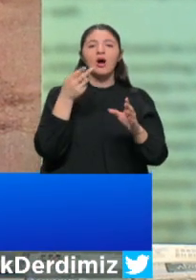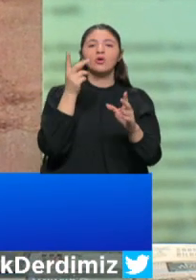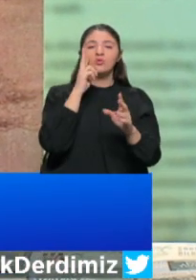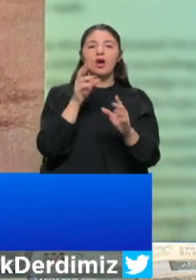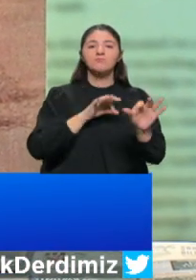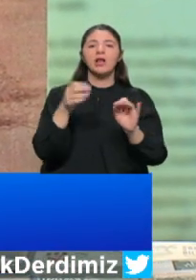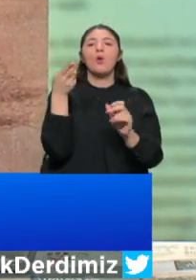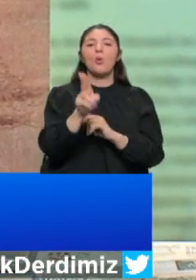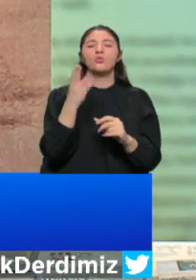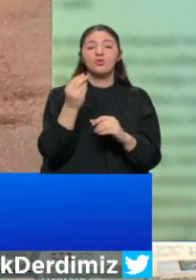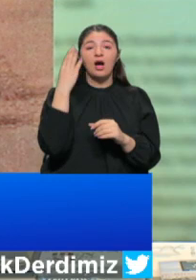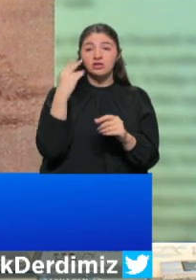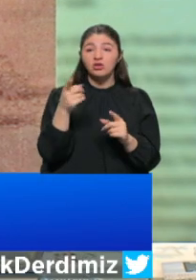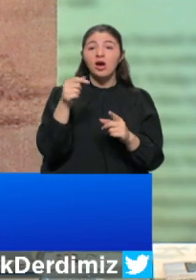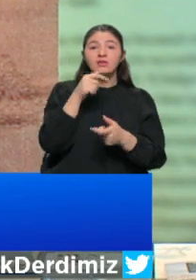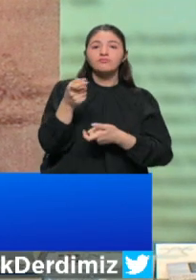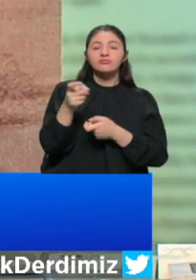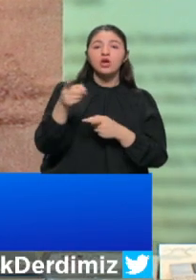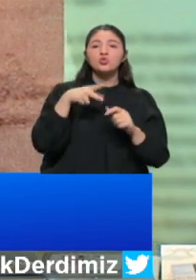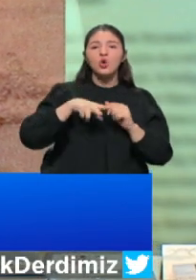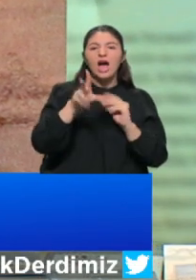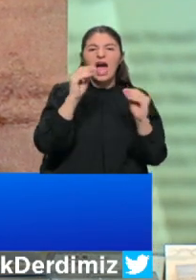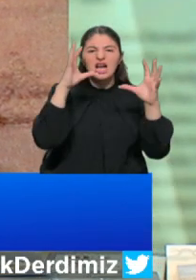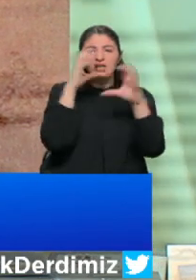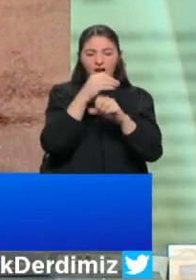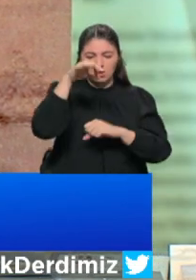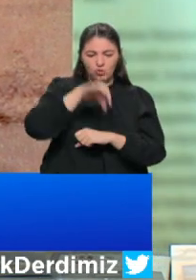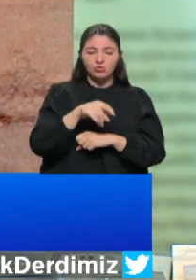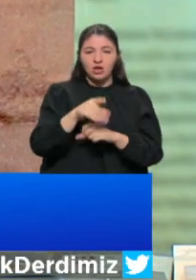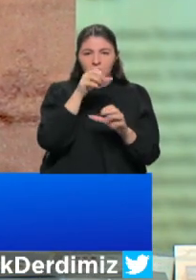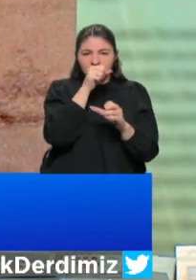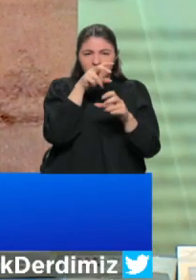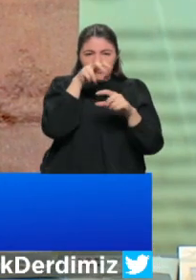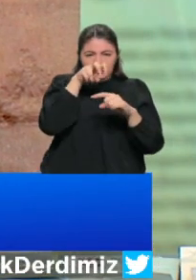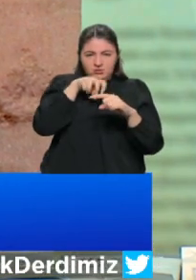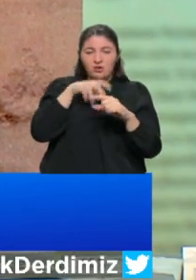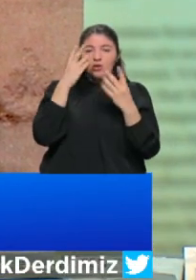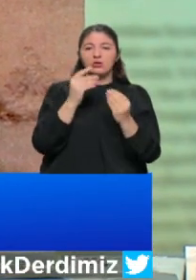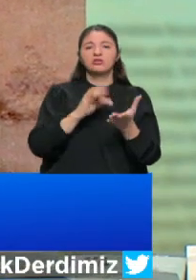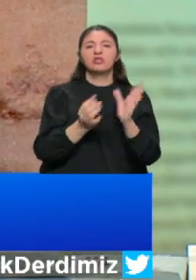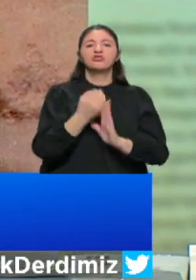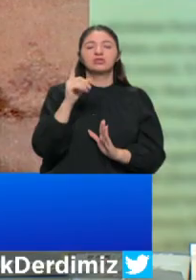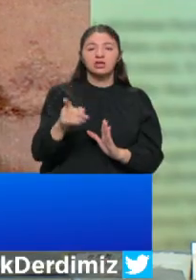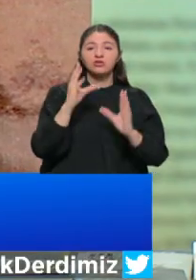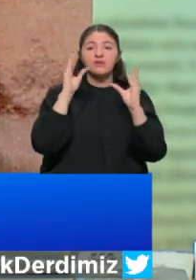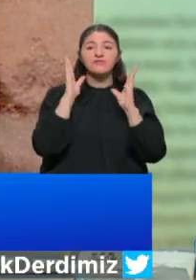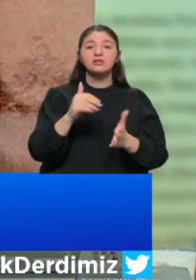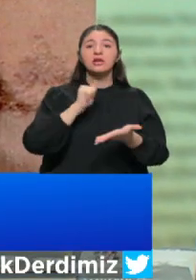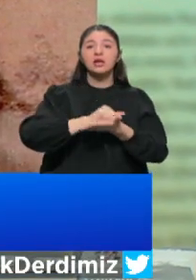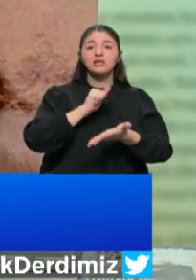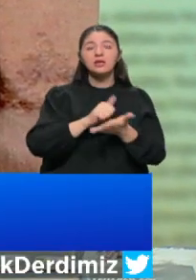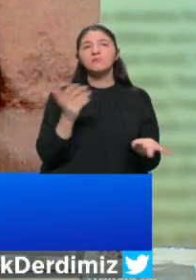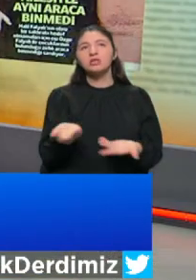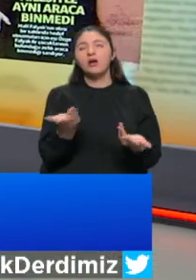Anlaşıldı suikastçıların falyalı ya yolun en karanlık noktasında Pusu kurduğu ortaya çıktı çok sayıda